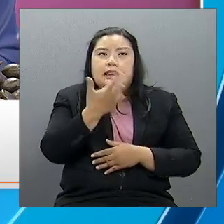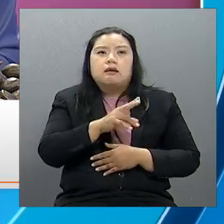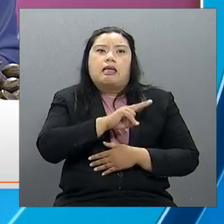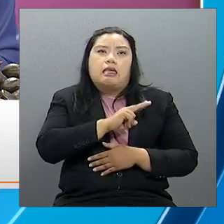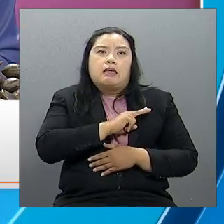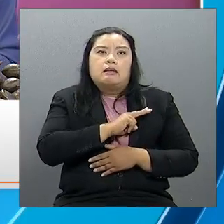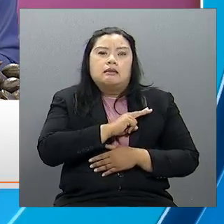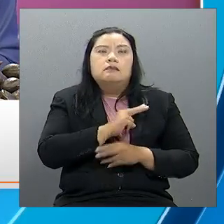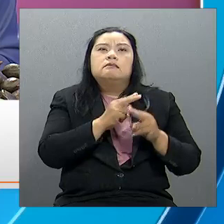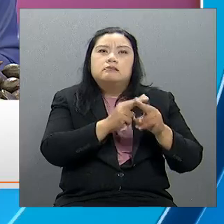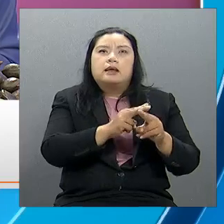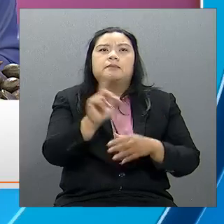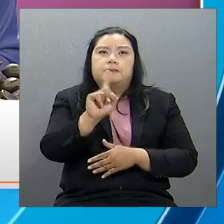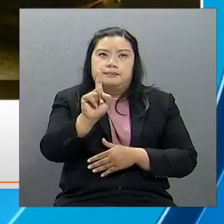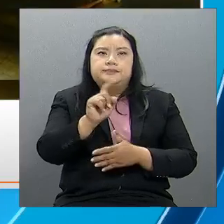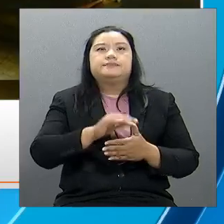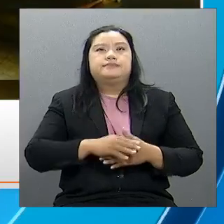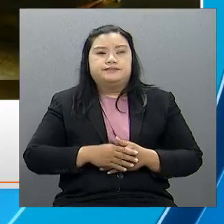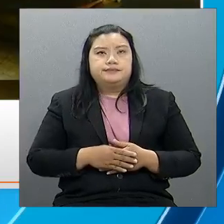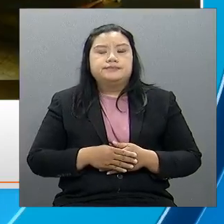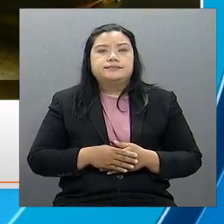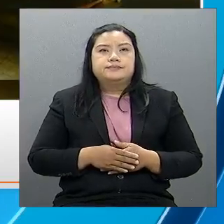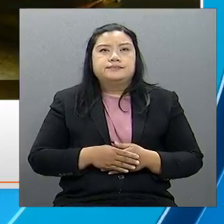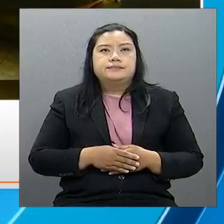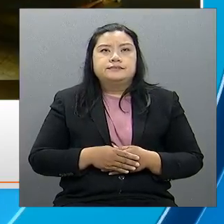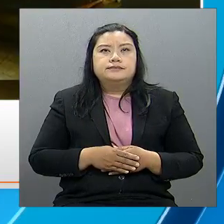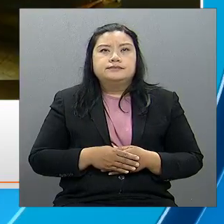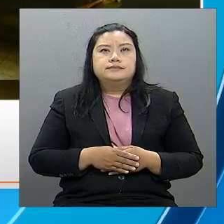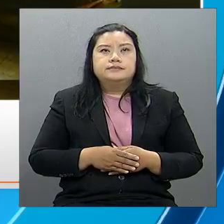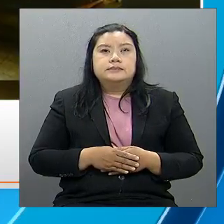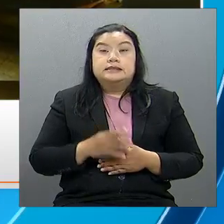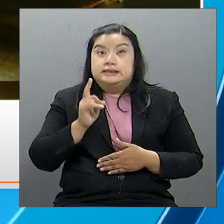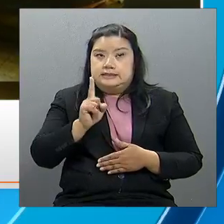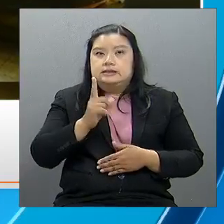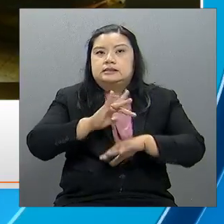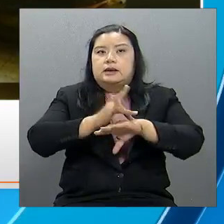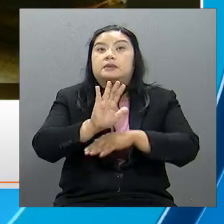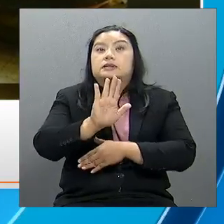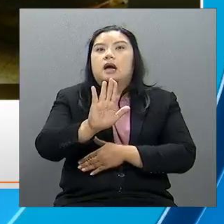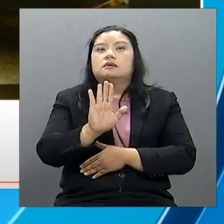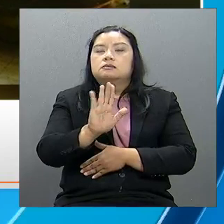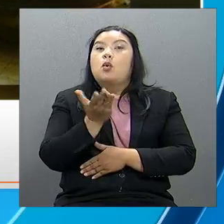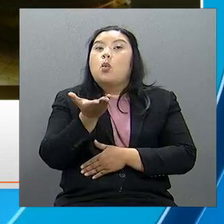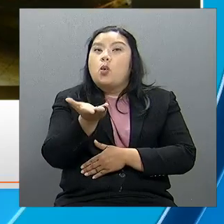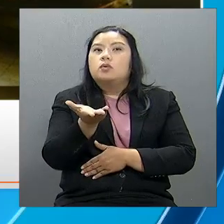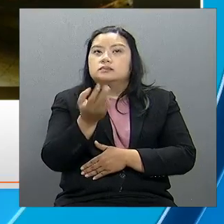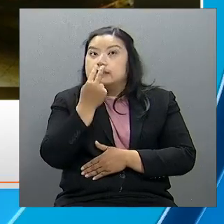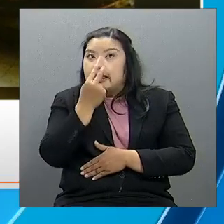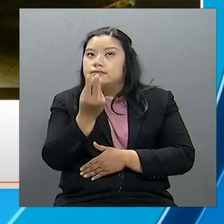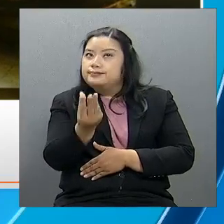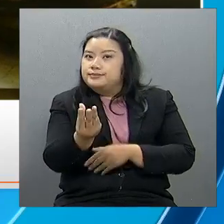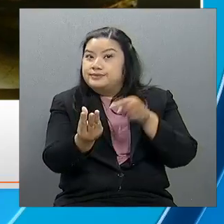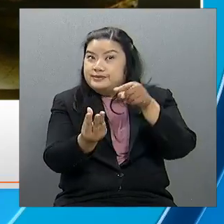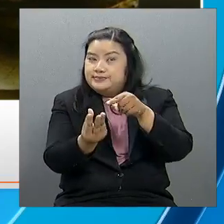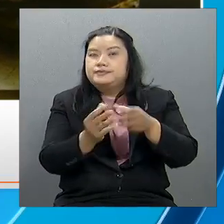ครับ ครับคือโดยธรรมชาติแล้วในลูกเนียงเขาก็มีคุณค่ามีสารอาหารหลายอย่างนะ ครับ